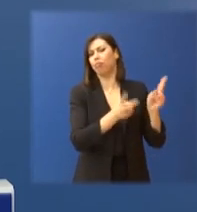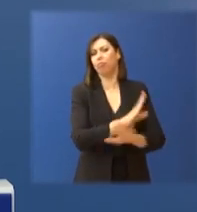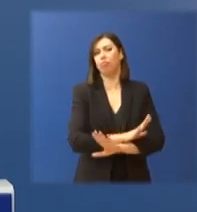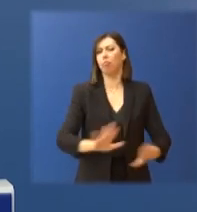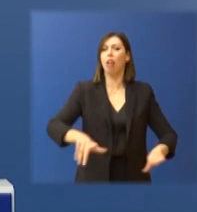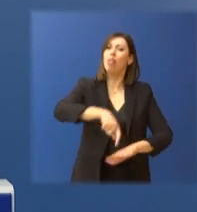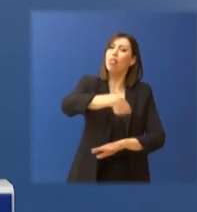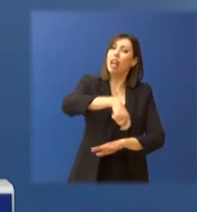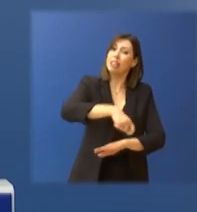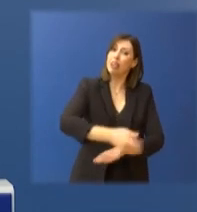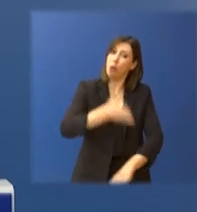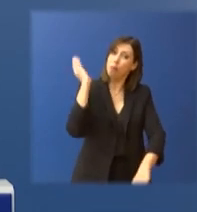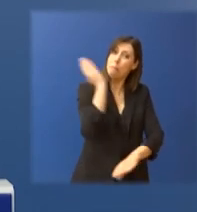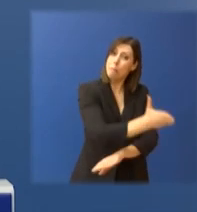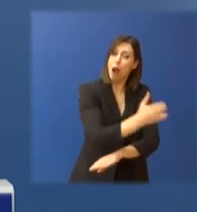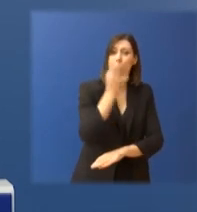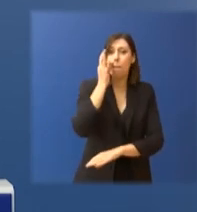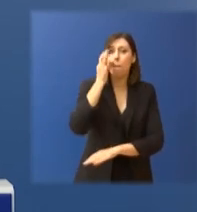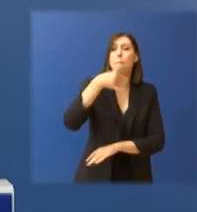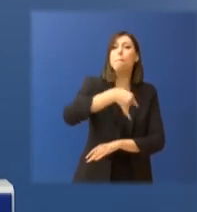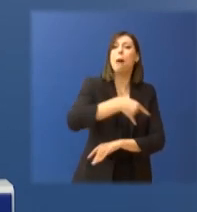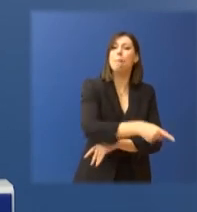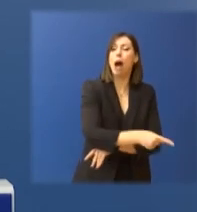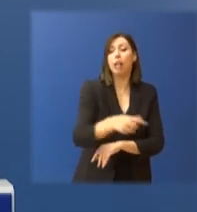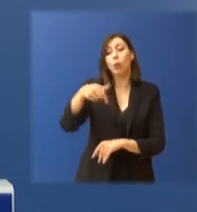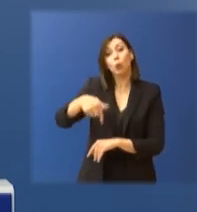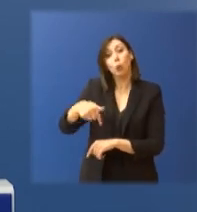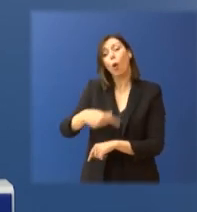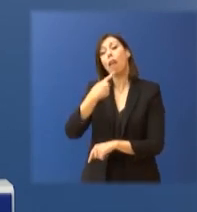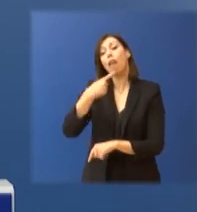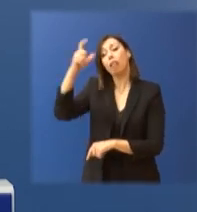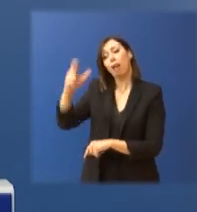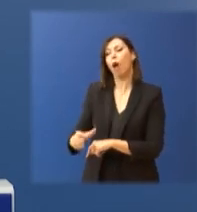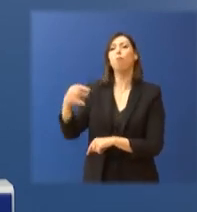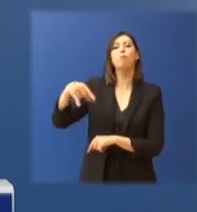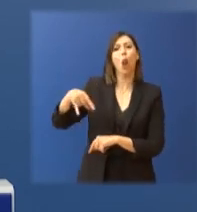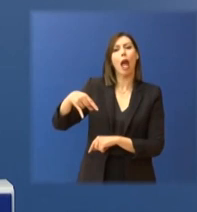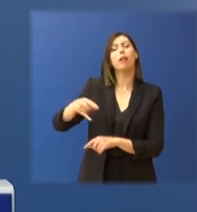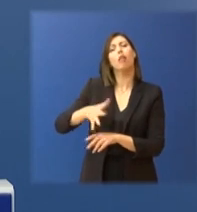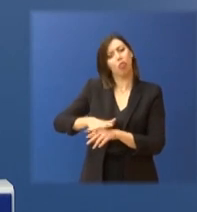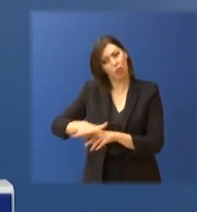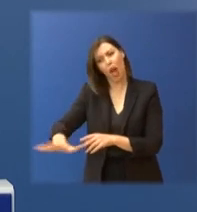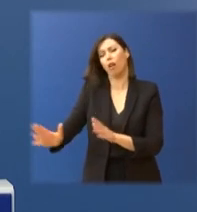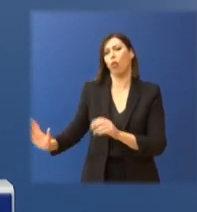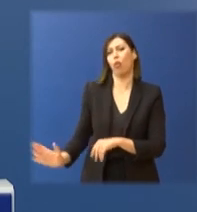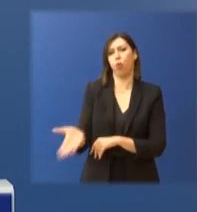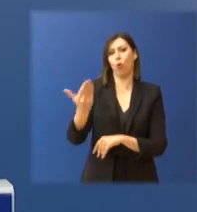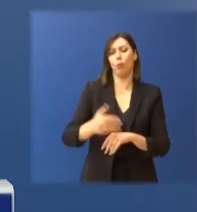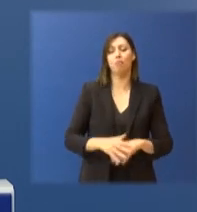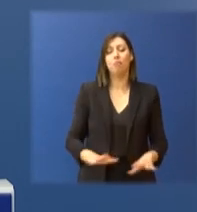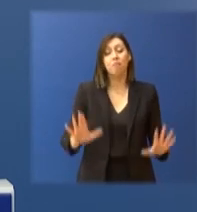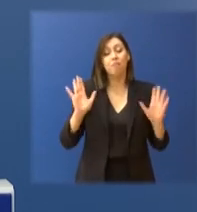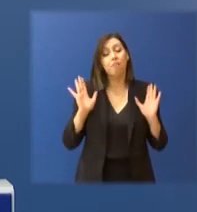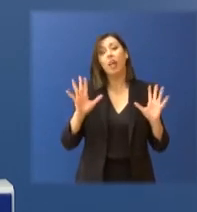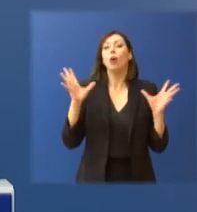Παπά, ετοιμάζονται να απομακρύνουν από τις τάξεις του κόμματός τους τον κύριο Πολάκη. Για να απαλλαγούν όμως από τον